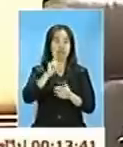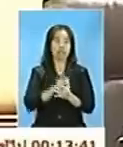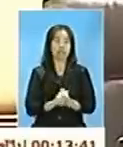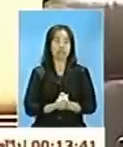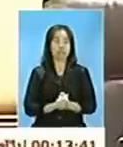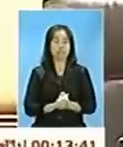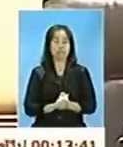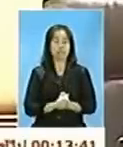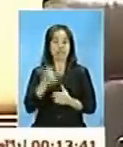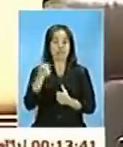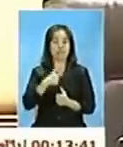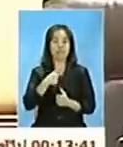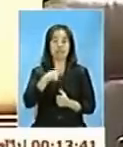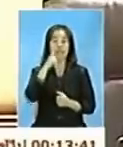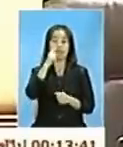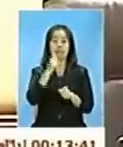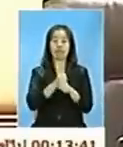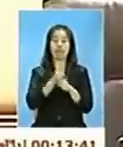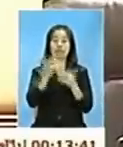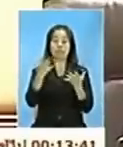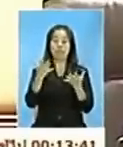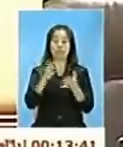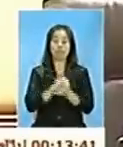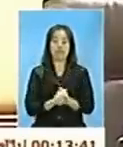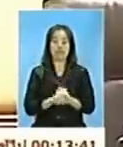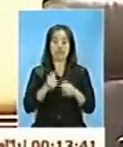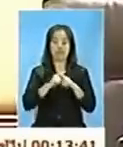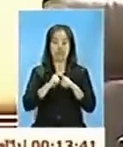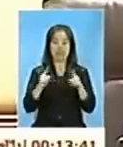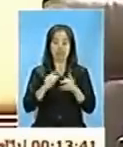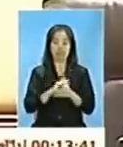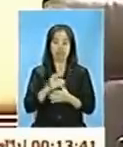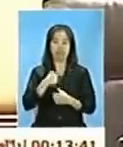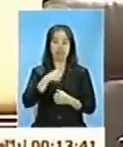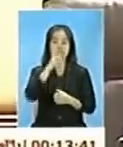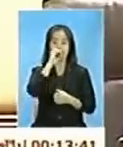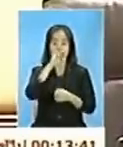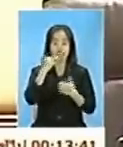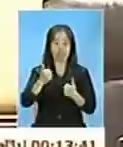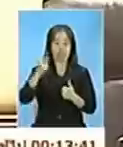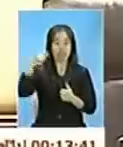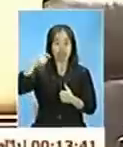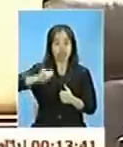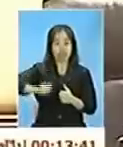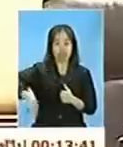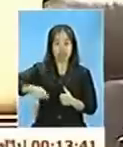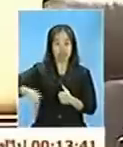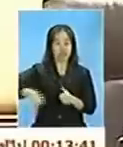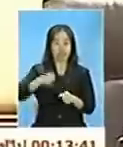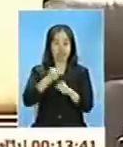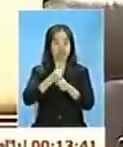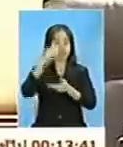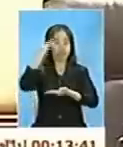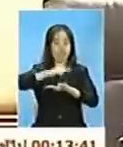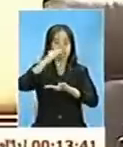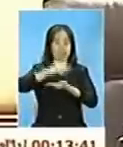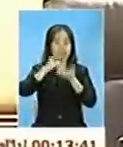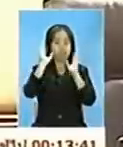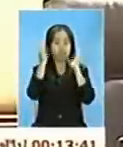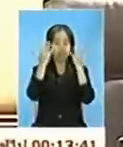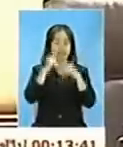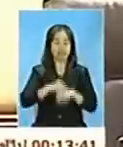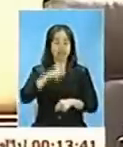จะเอาไปทำยังไงได้แต่ยืนยันว่าเขมรไม่มีแหล่งผลิตเมืองไทยไม่มีแหล่งผลิ